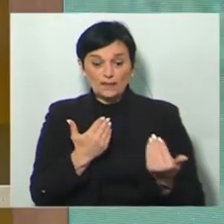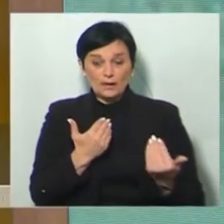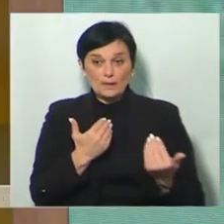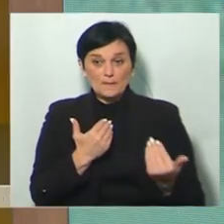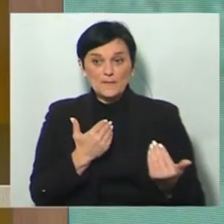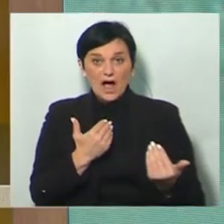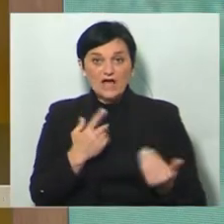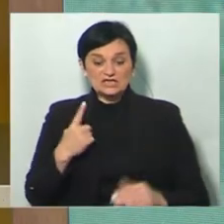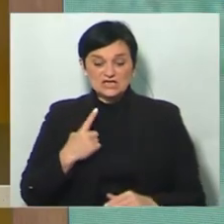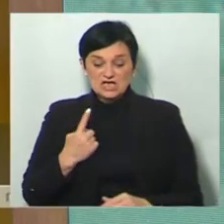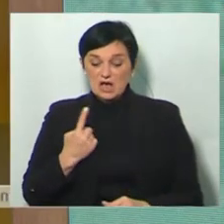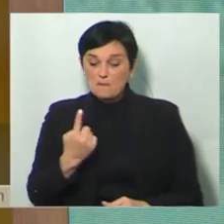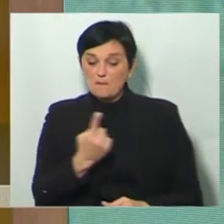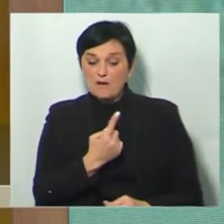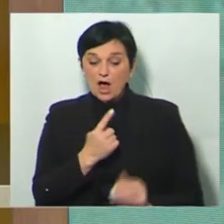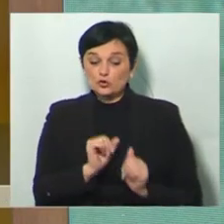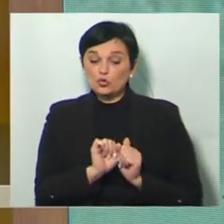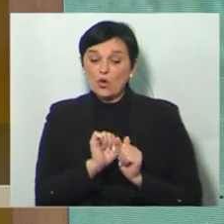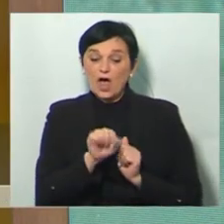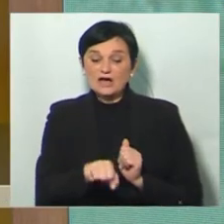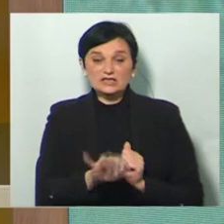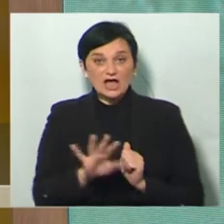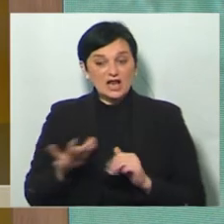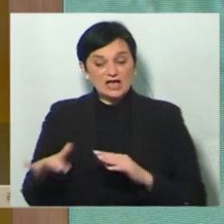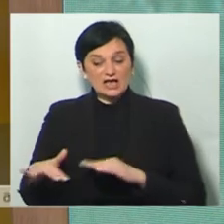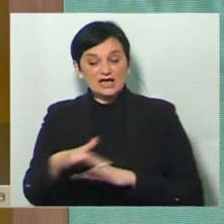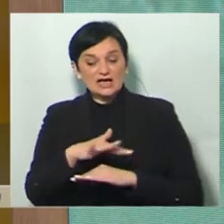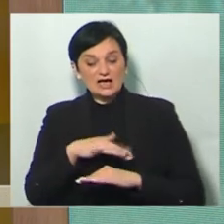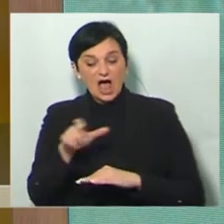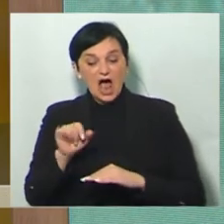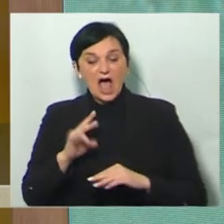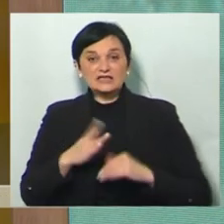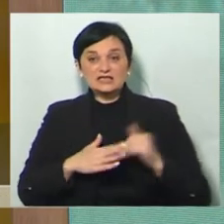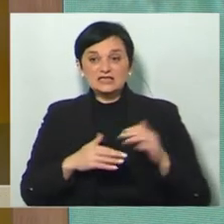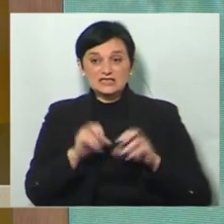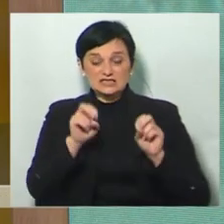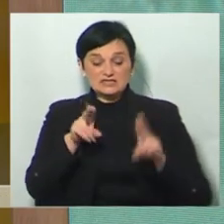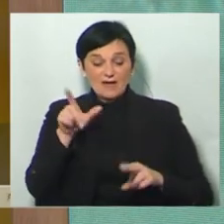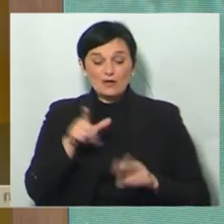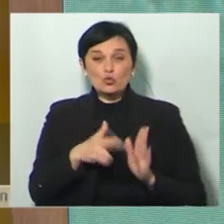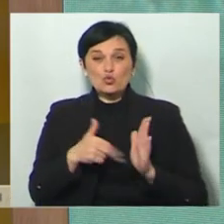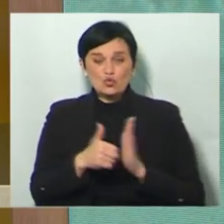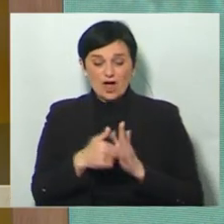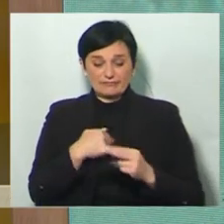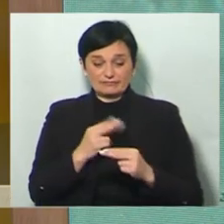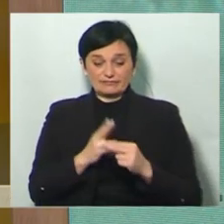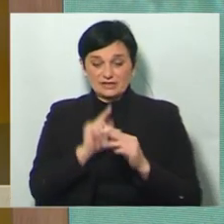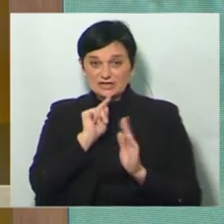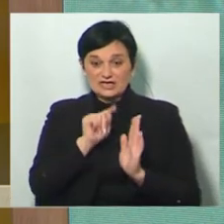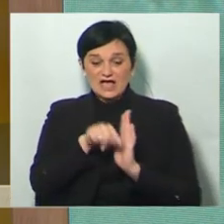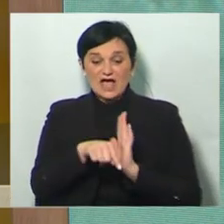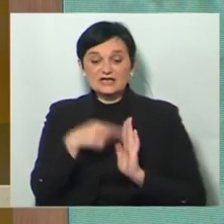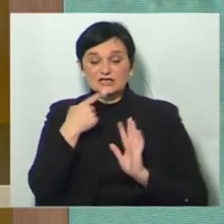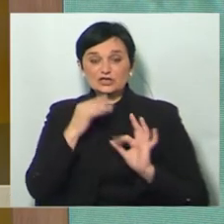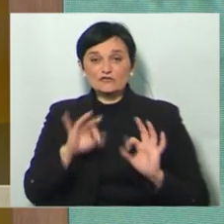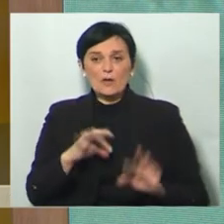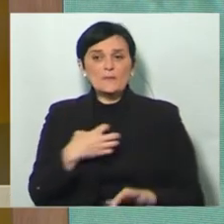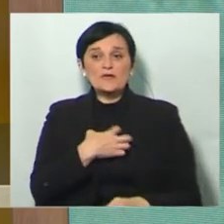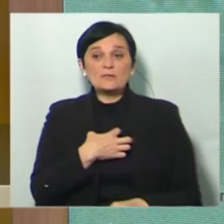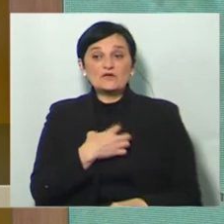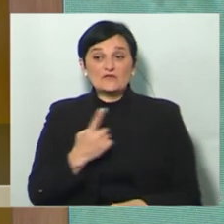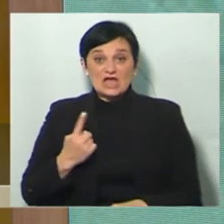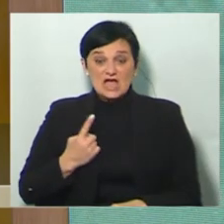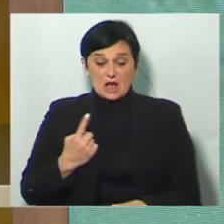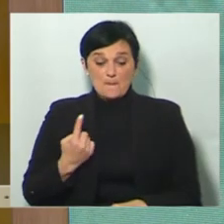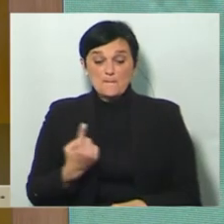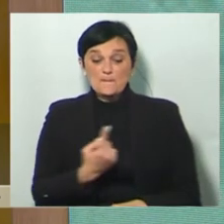es martobar, da, zlevina, gare, moman, specialist. Ugacra, trom, gertobit, magram, zalien, nișnelovani, anu,